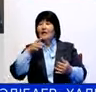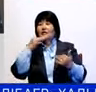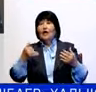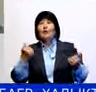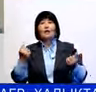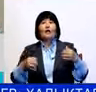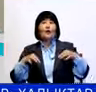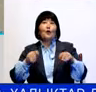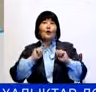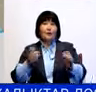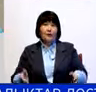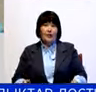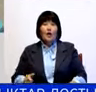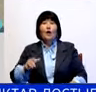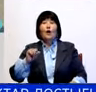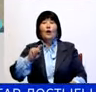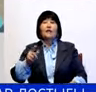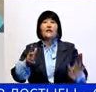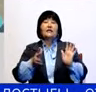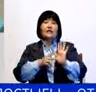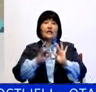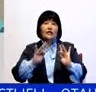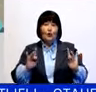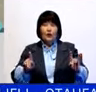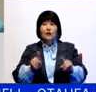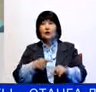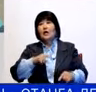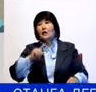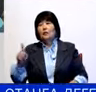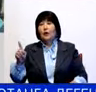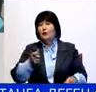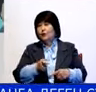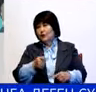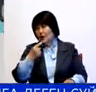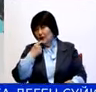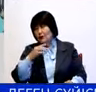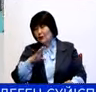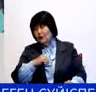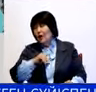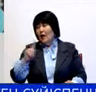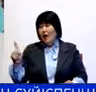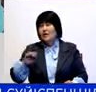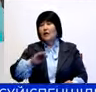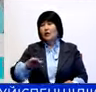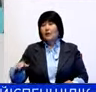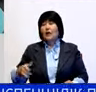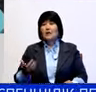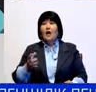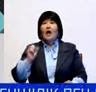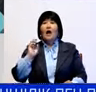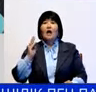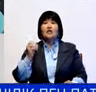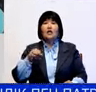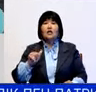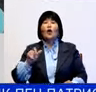көлік берілді. УАЗ автокөлігі 8 орындық. Соныменен бару бізге енді өте қиындық туғызатын. Қатынайтын баламыз Ақшатау елді мекені, Хан